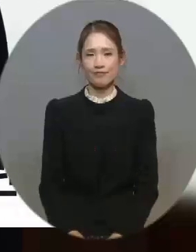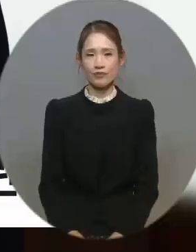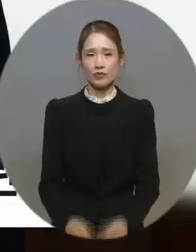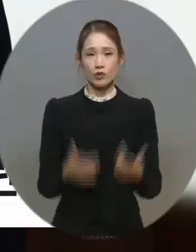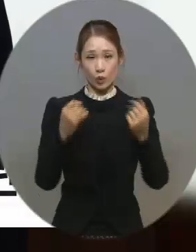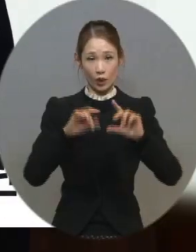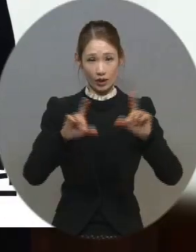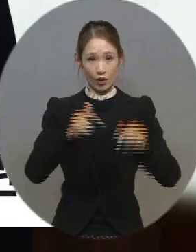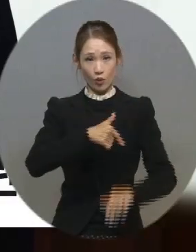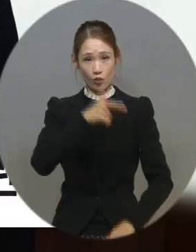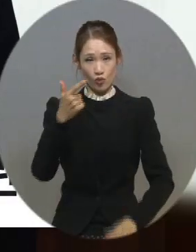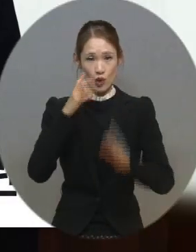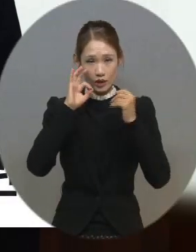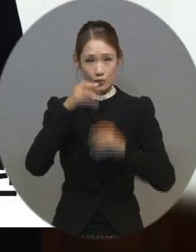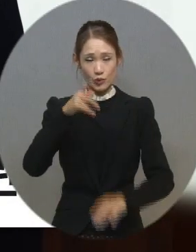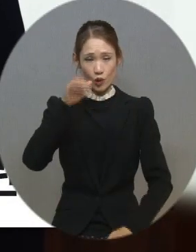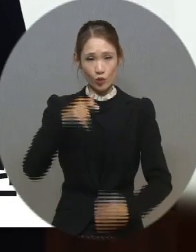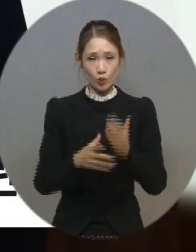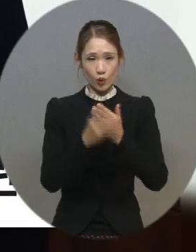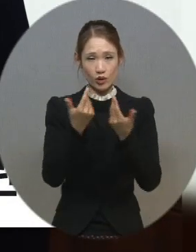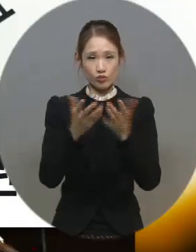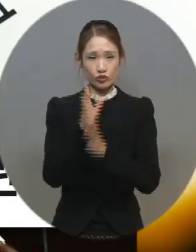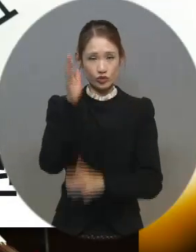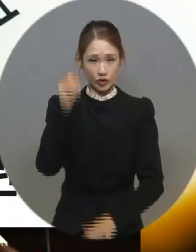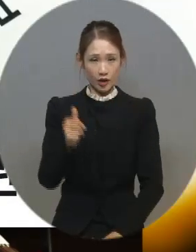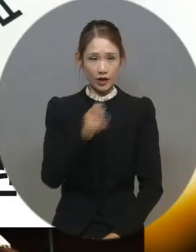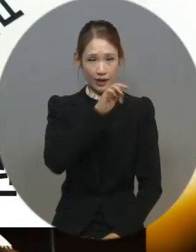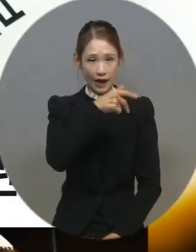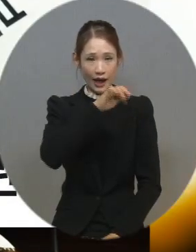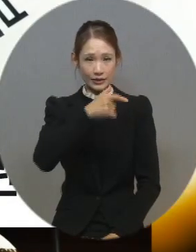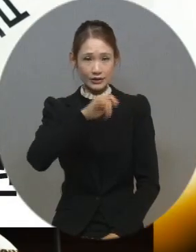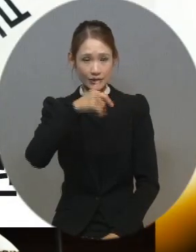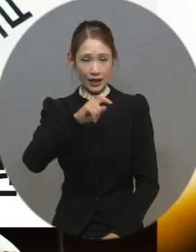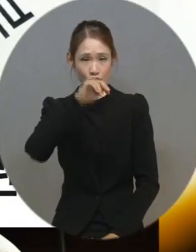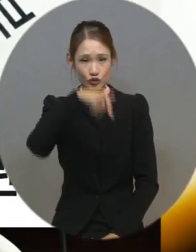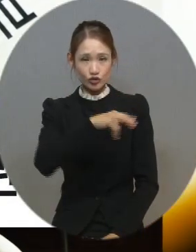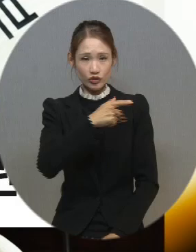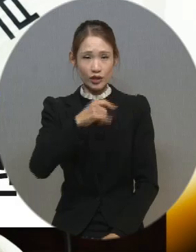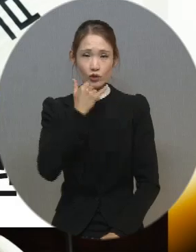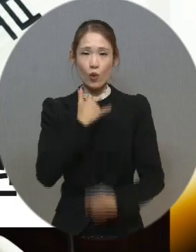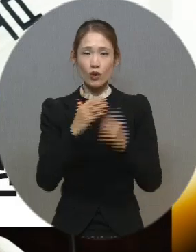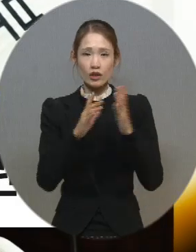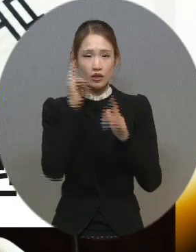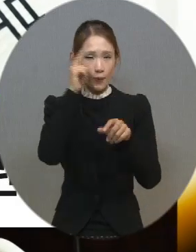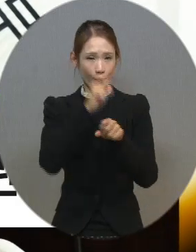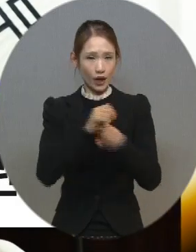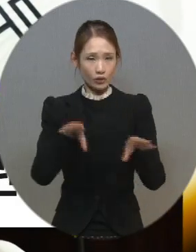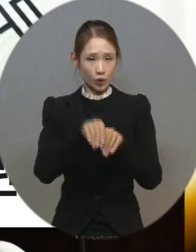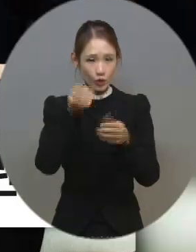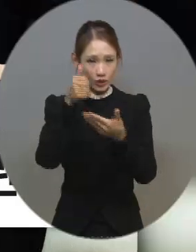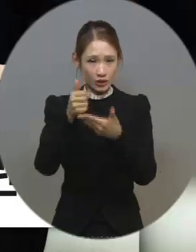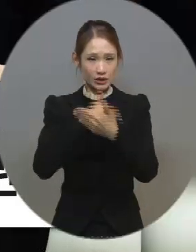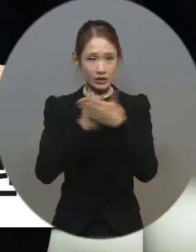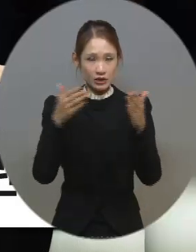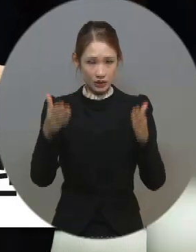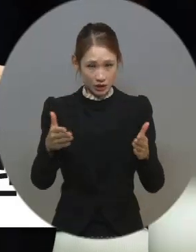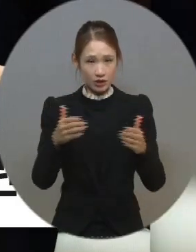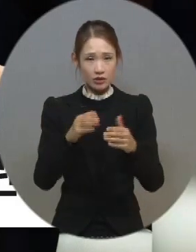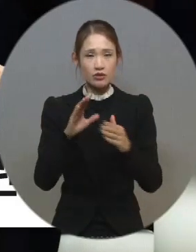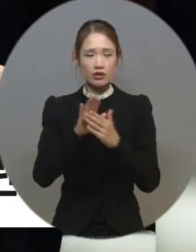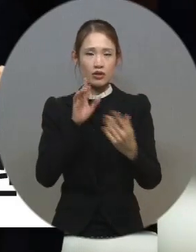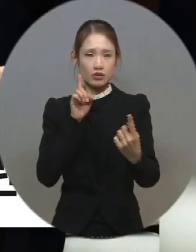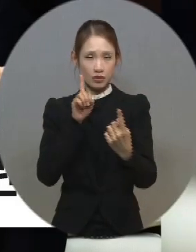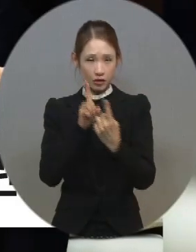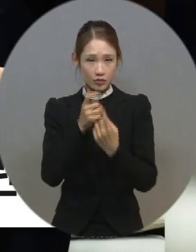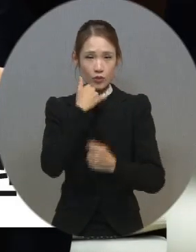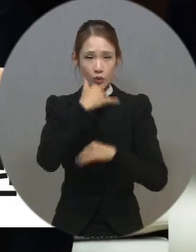같은 날 오후 김영호 통일부 장관은 카스텐 슈나이더 독일 연방총리실 정무차관을 접견하고 독일 통일의